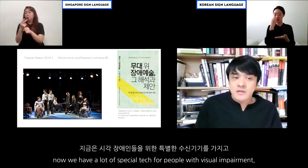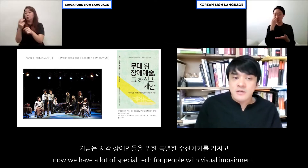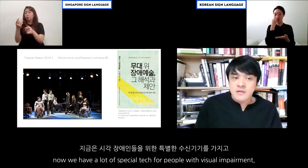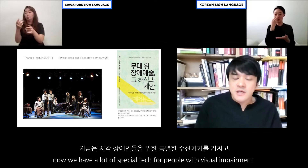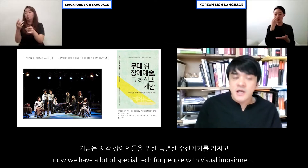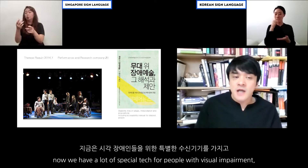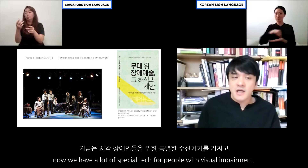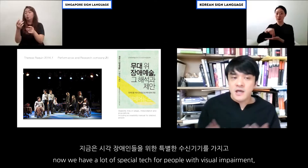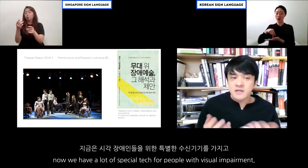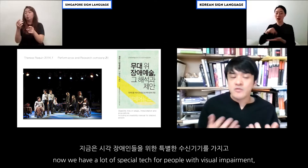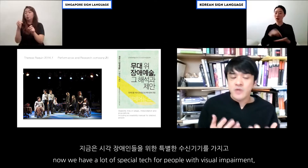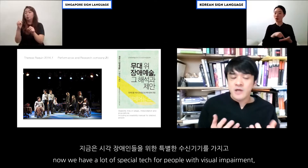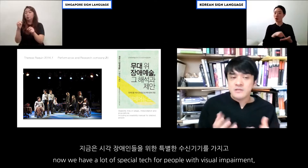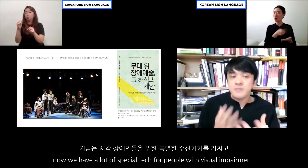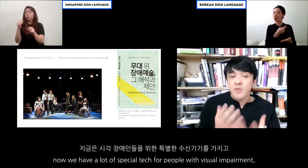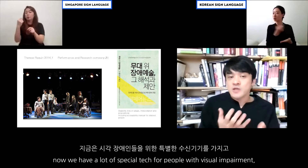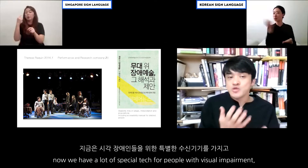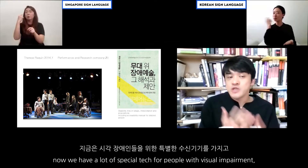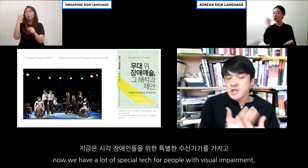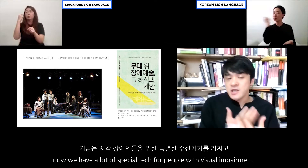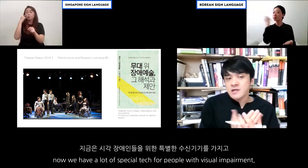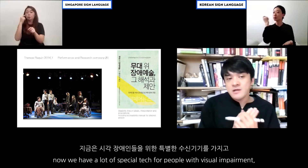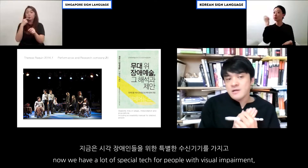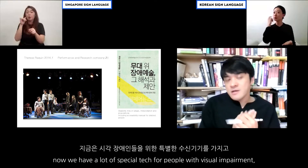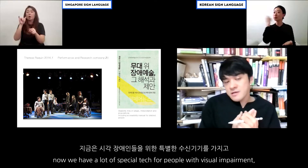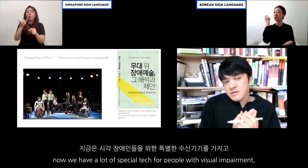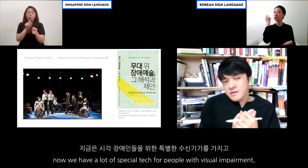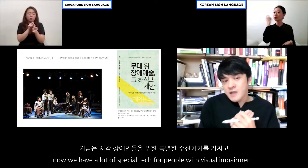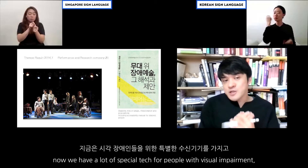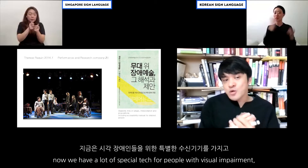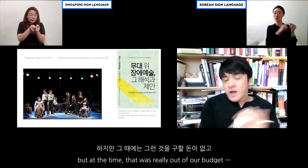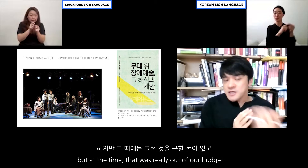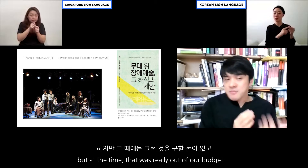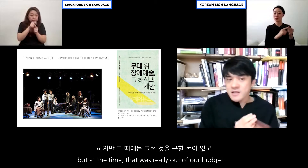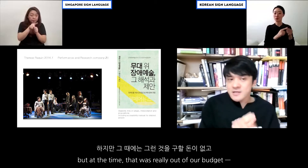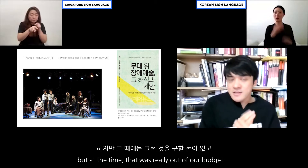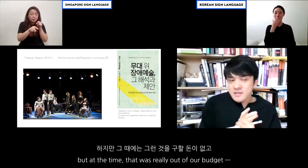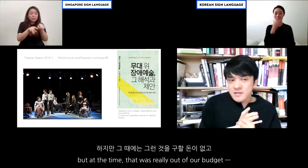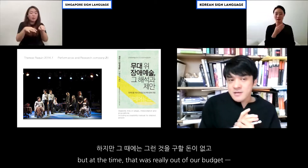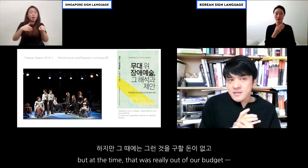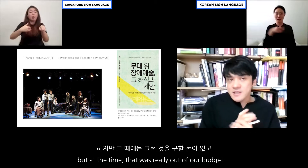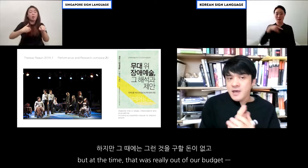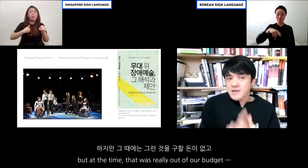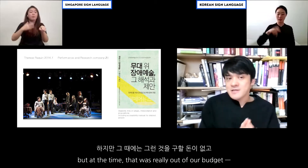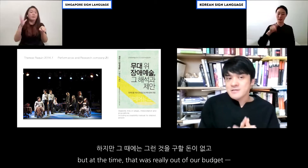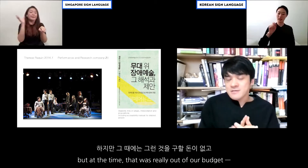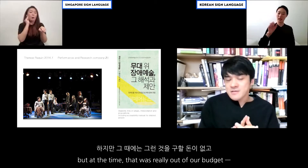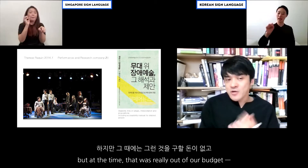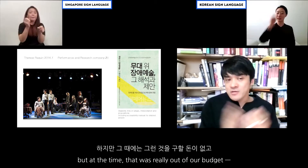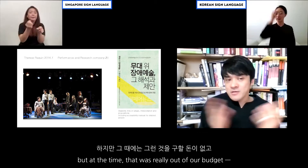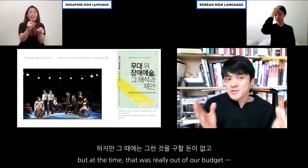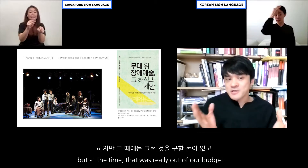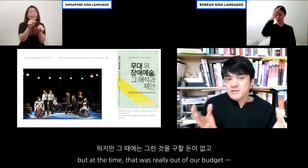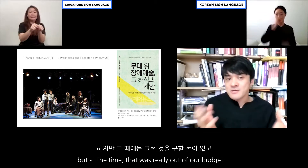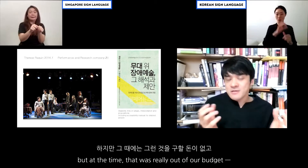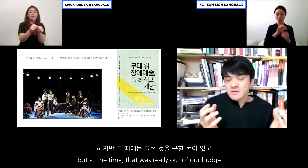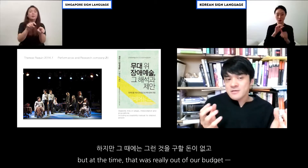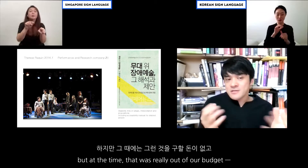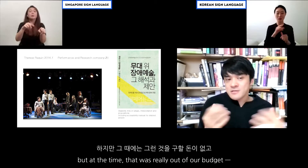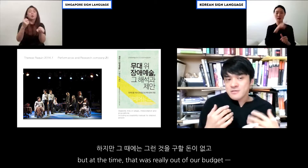지금은 그 시각장애인들을 위한 특별한 수신기를 가지고 하지만 그때에는 그런